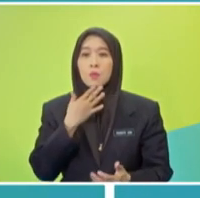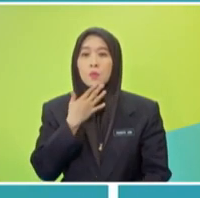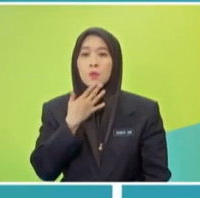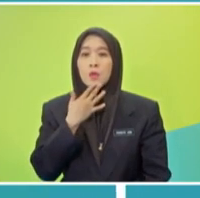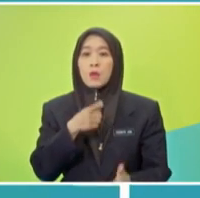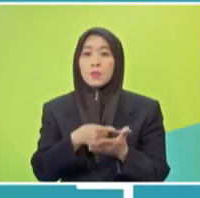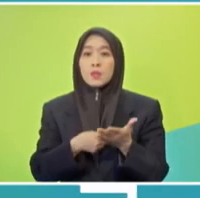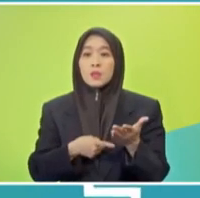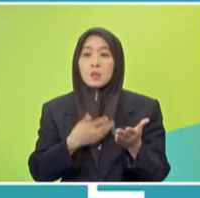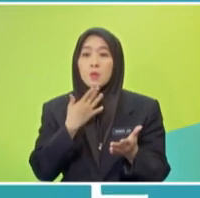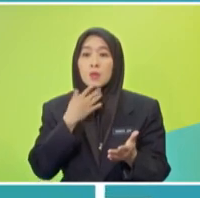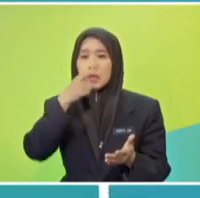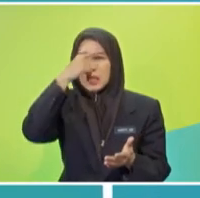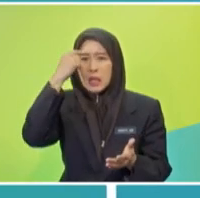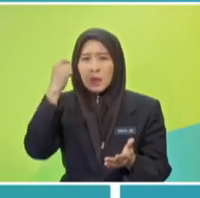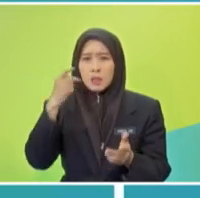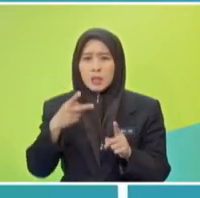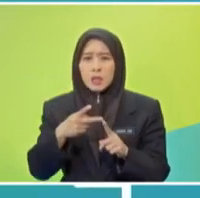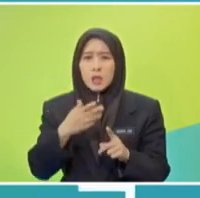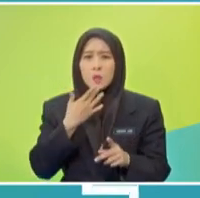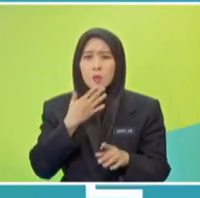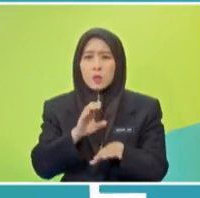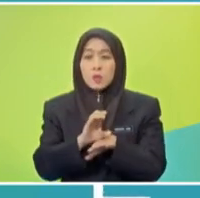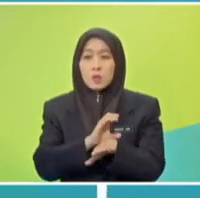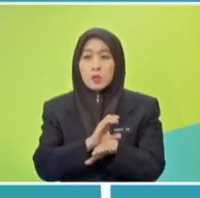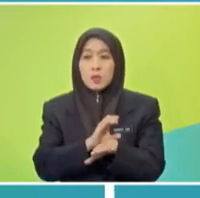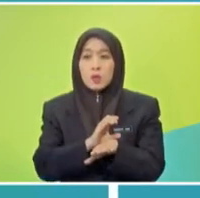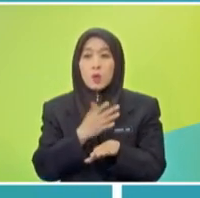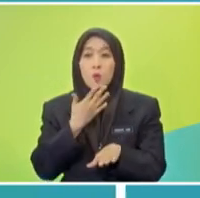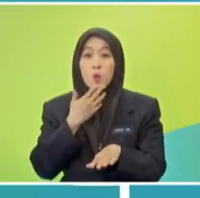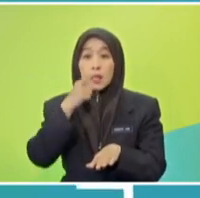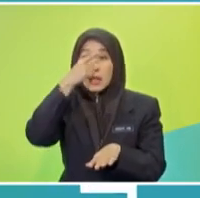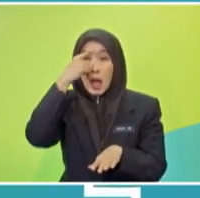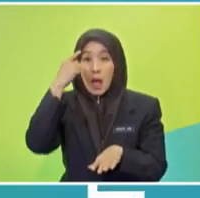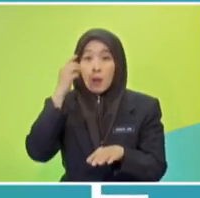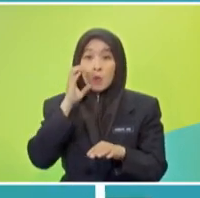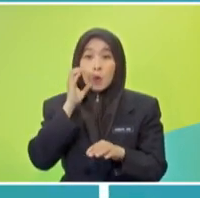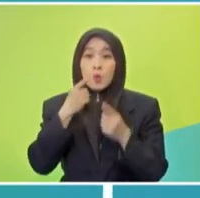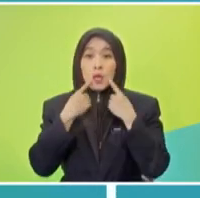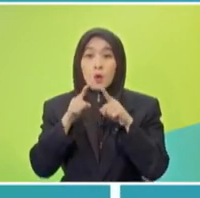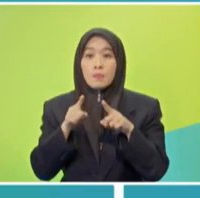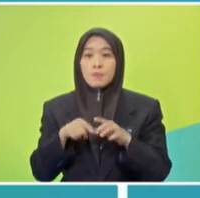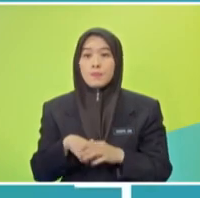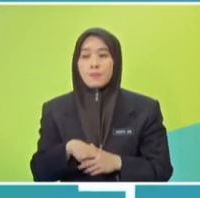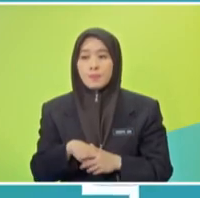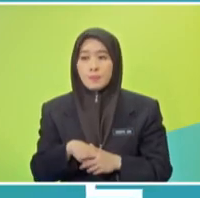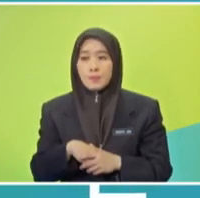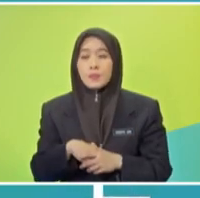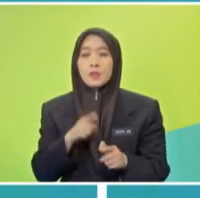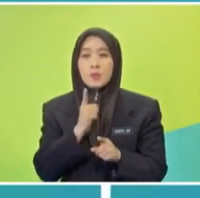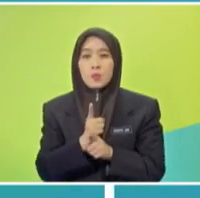warna hitam ke warna coklat warna hitam warna hitam ya betul